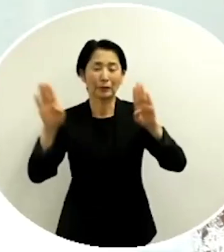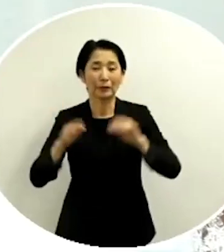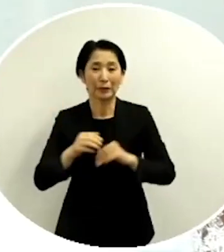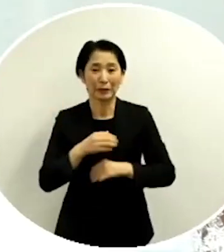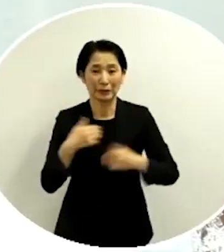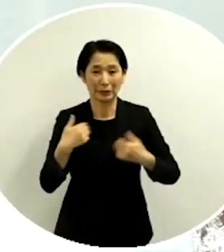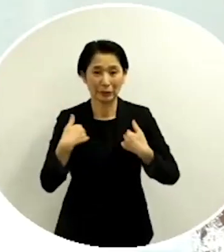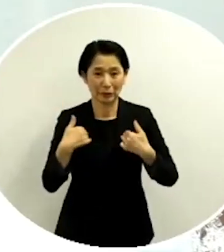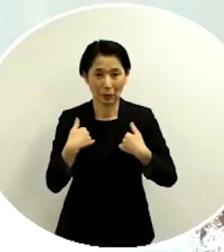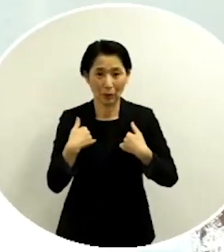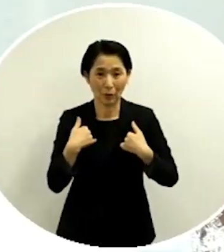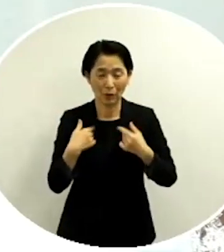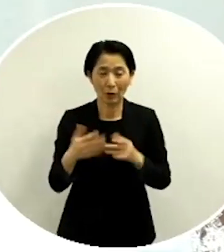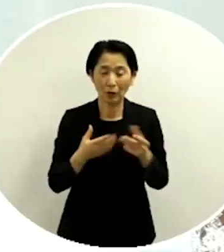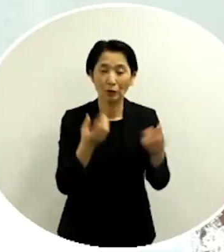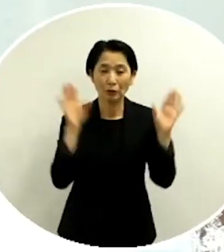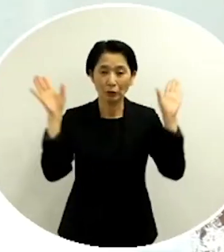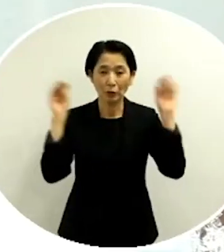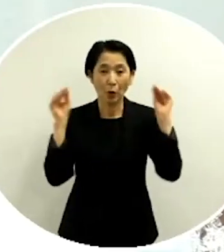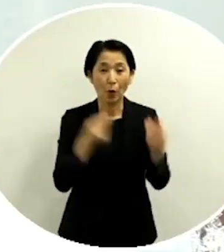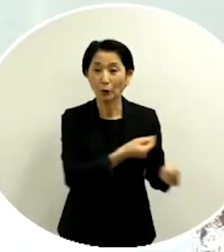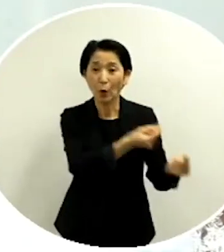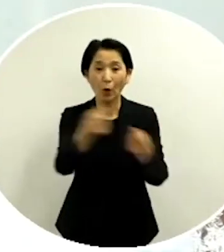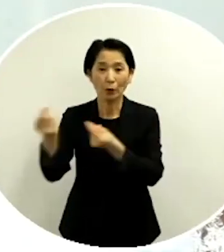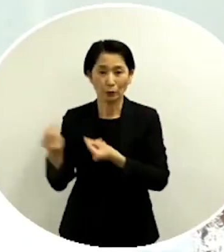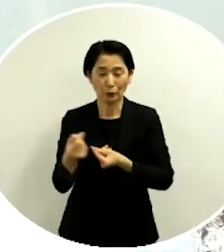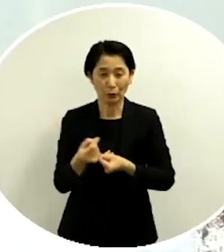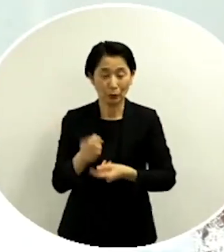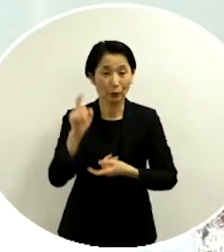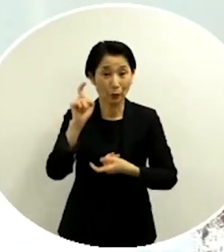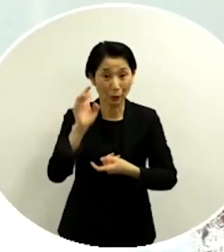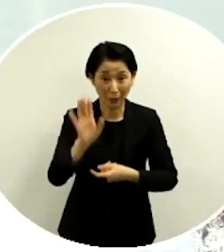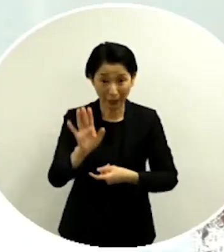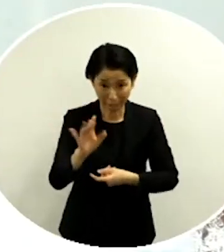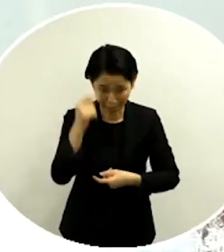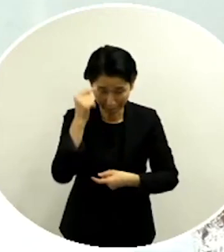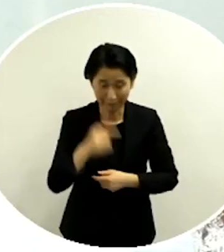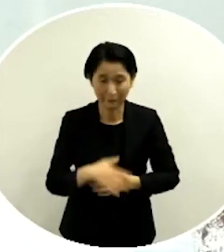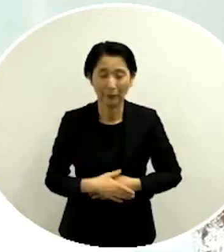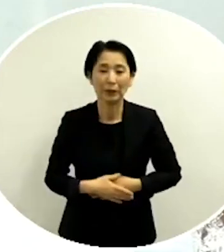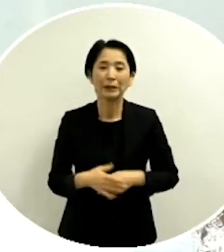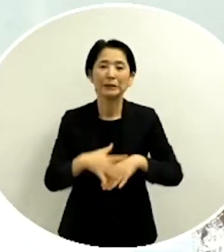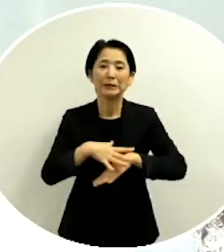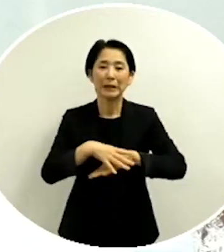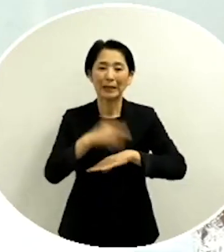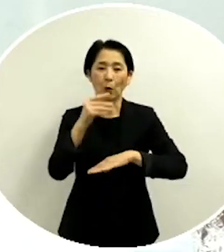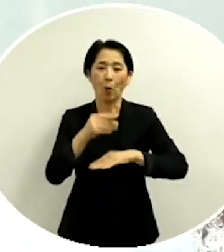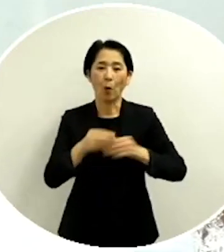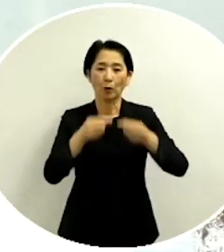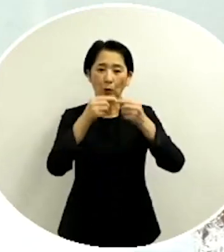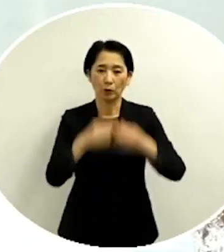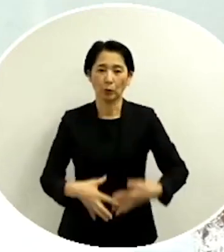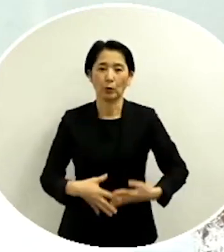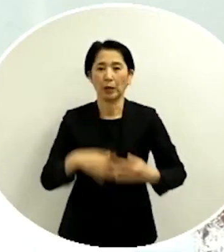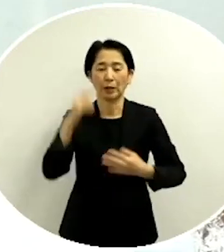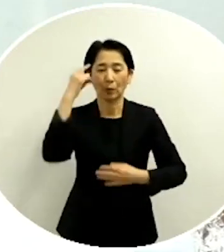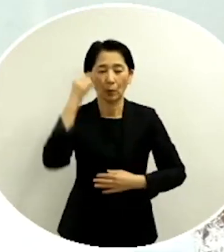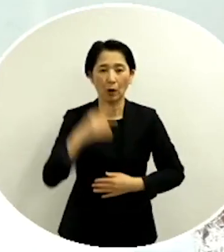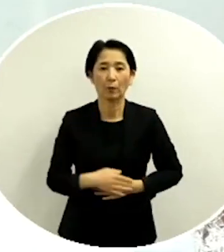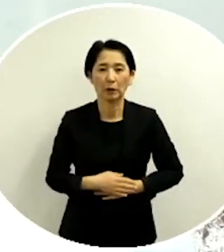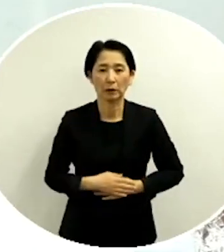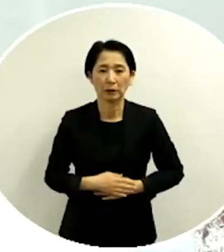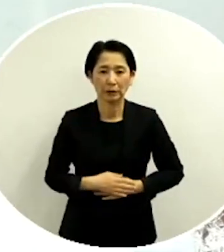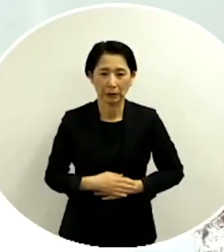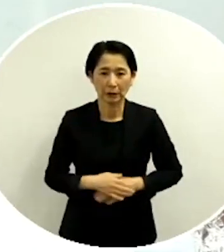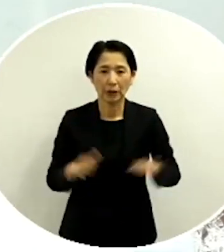なんていう言い方をしますけれどもそうしたことがあの最初の条件になるわけです情報がしっかり開示さ